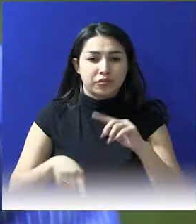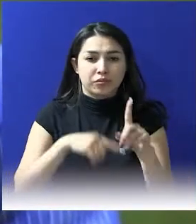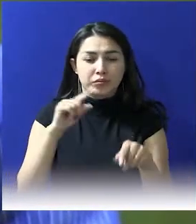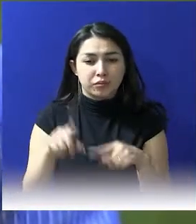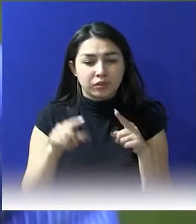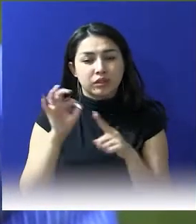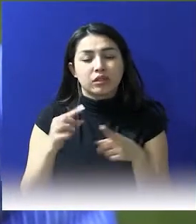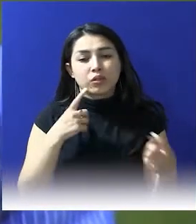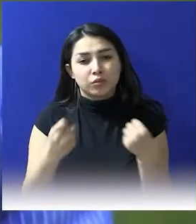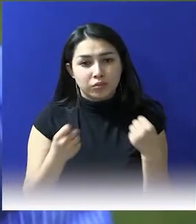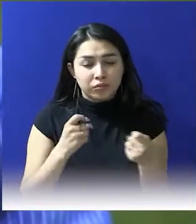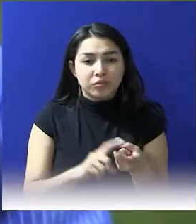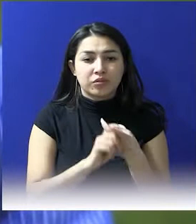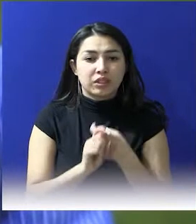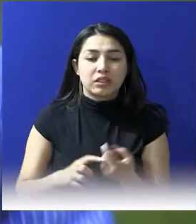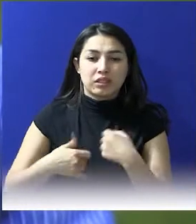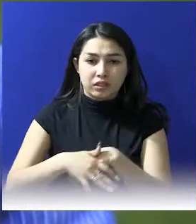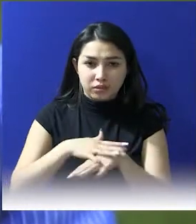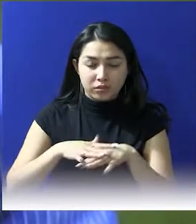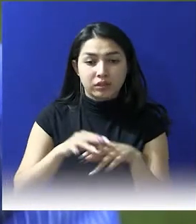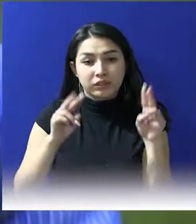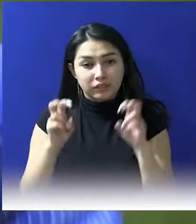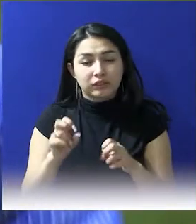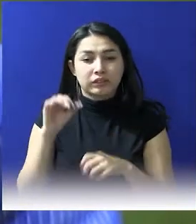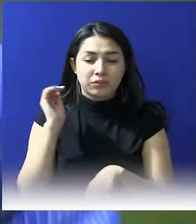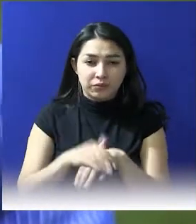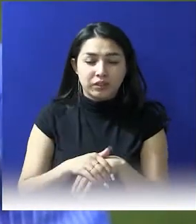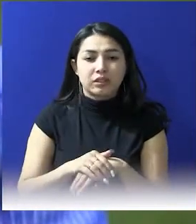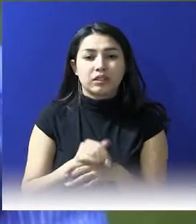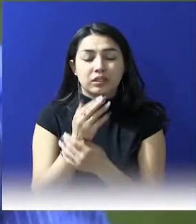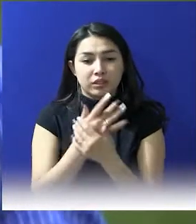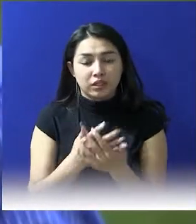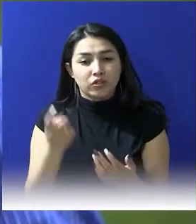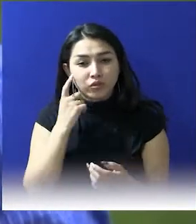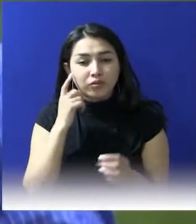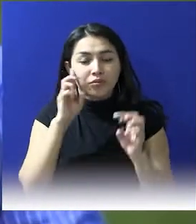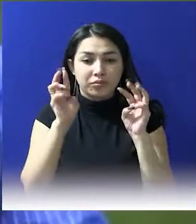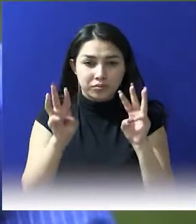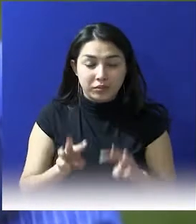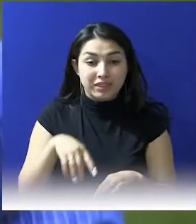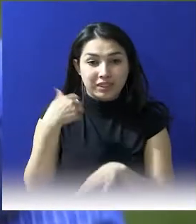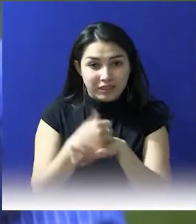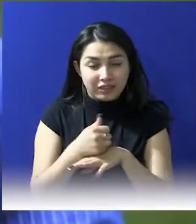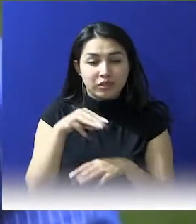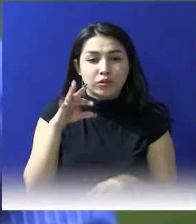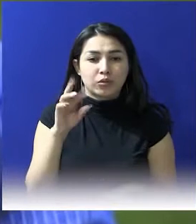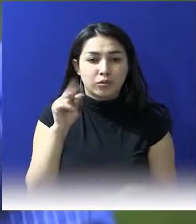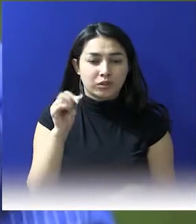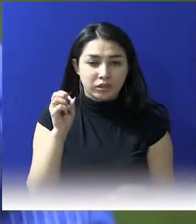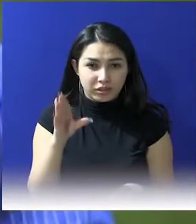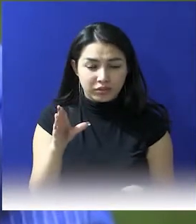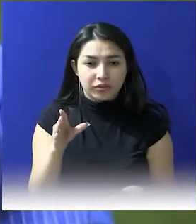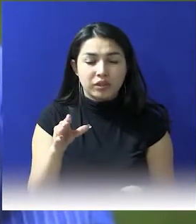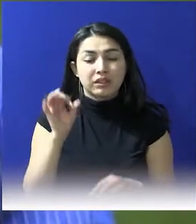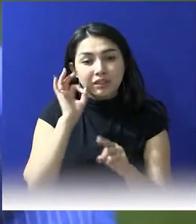поднятых населением, укреплять обратную связь с народом. Это является реализацией концепции слышащего государства главы государства